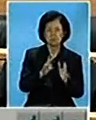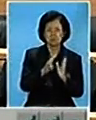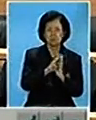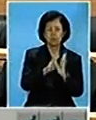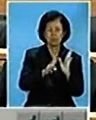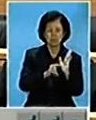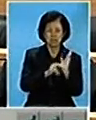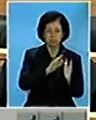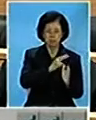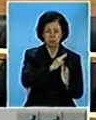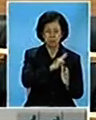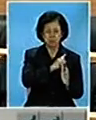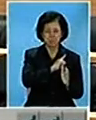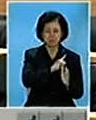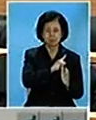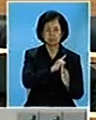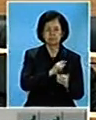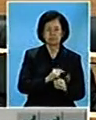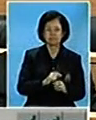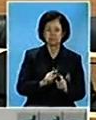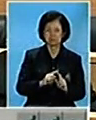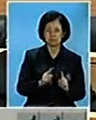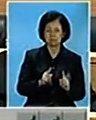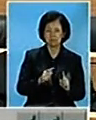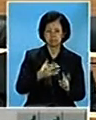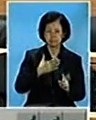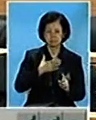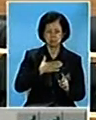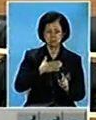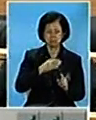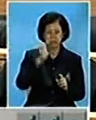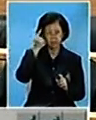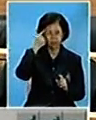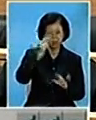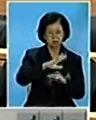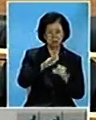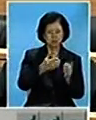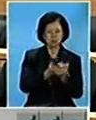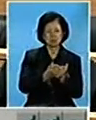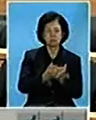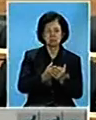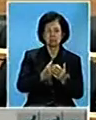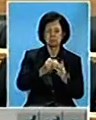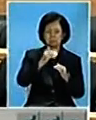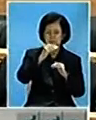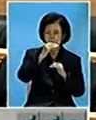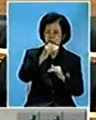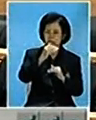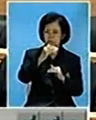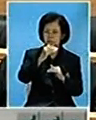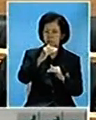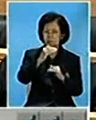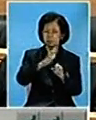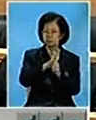าแต่ผมคิดว่าทั้งหมดนี้ไม่ใช่ตายตัวเป็นเรื่องที่โดยระเบียบก็